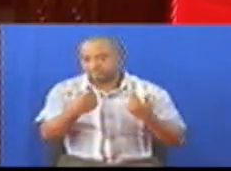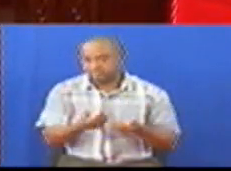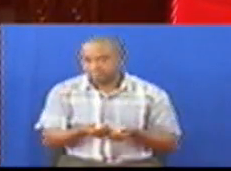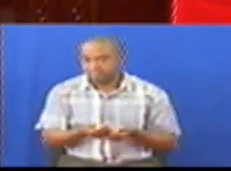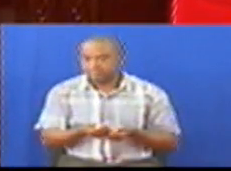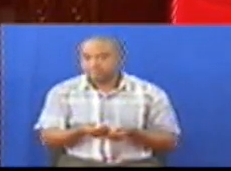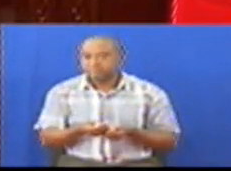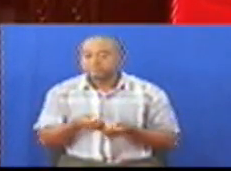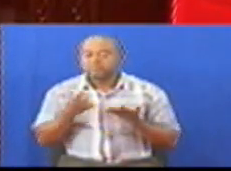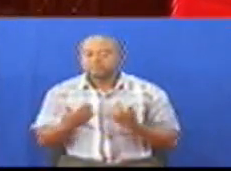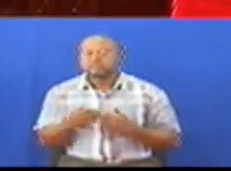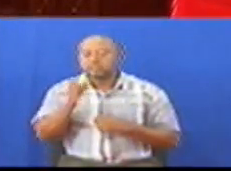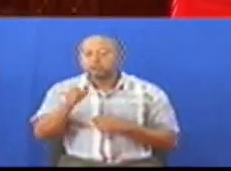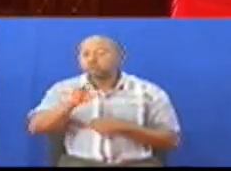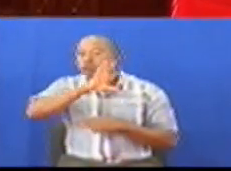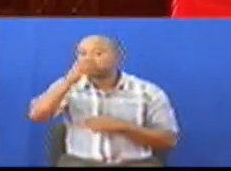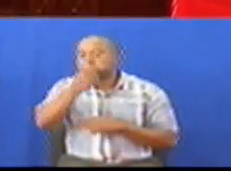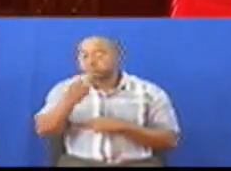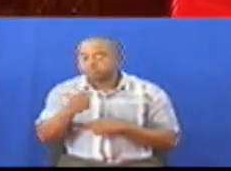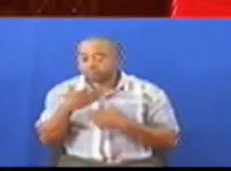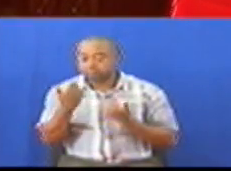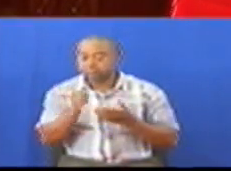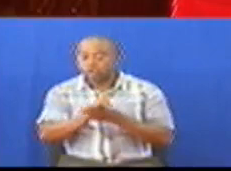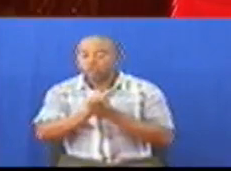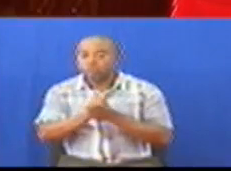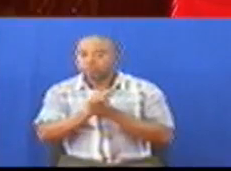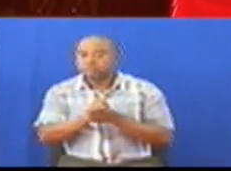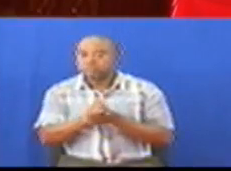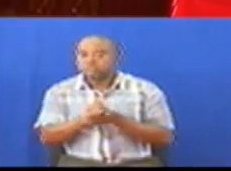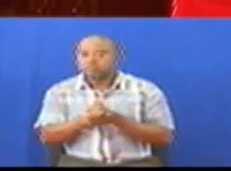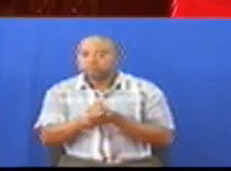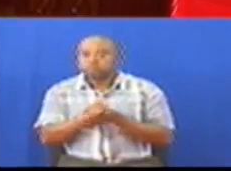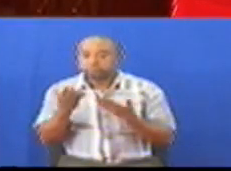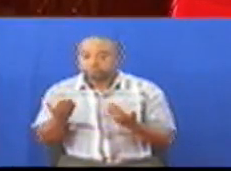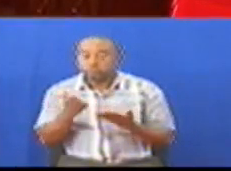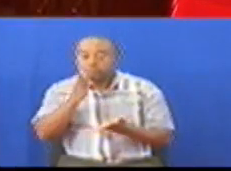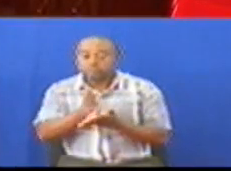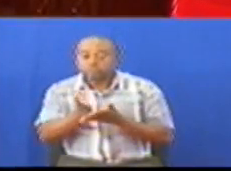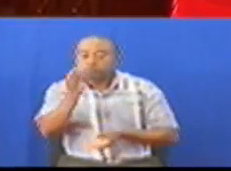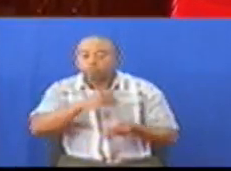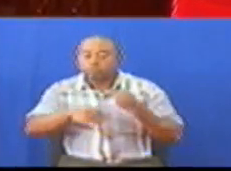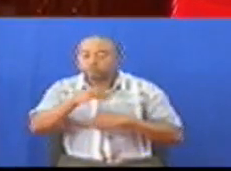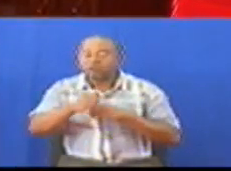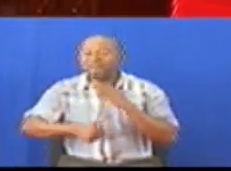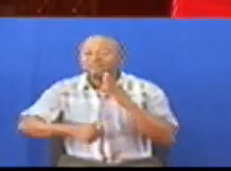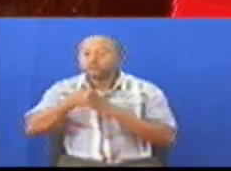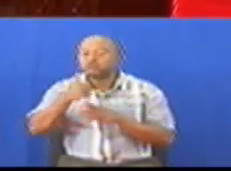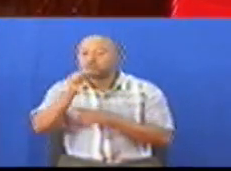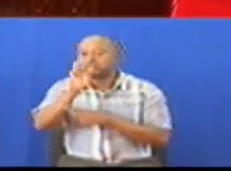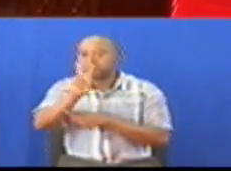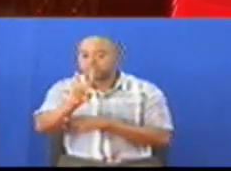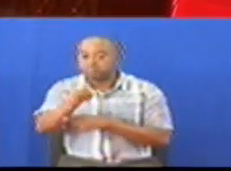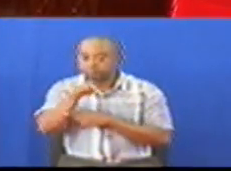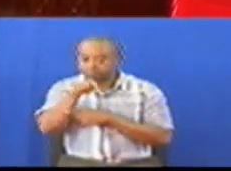wote kwa umoja wao kuhakikisha kwamba wanachangia viongozi wote wa Chadema ambao walipatikana na hatia na